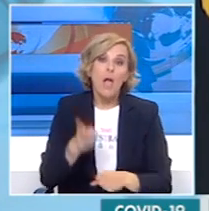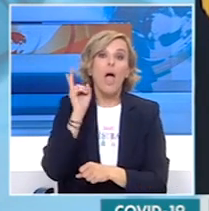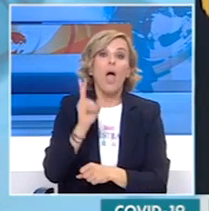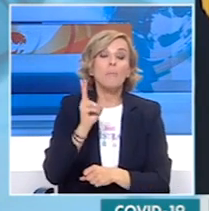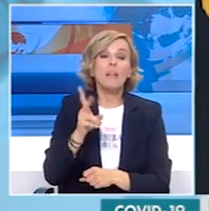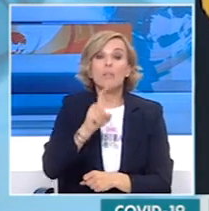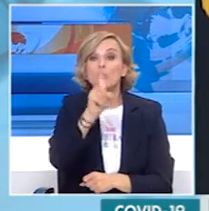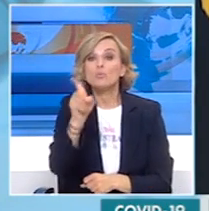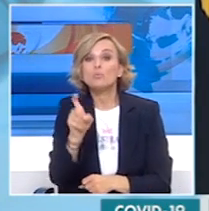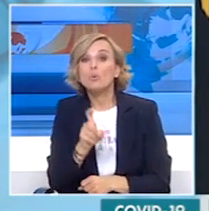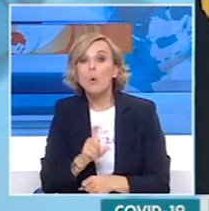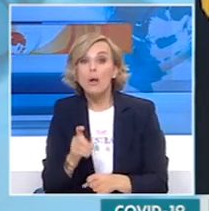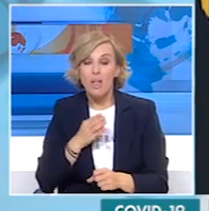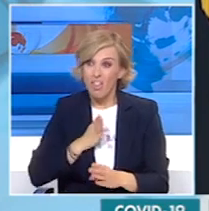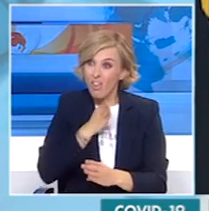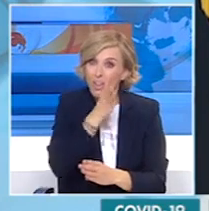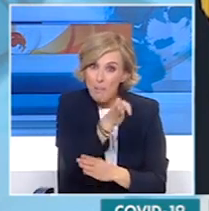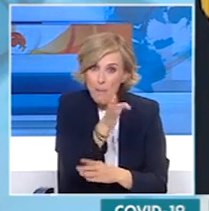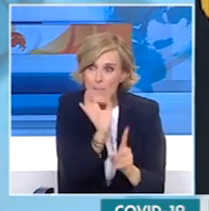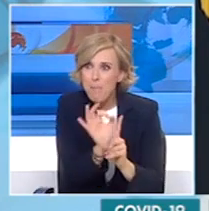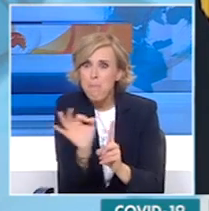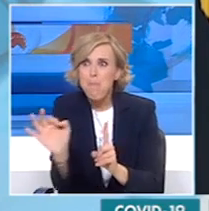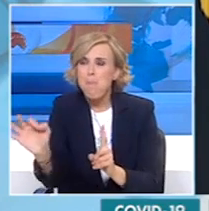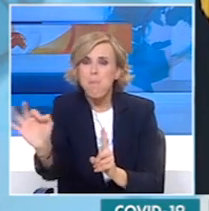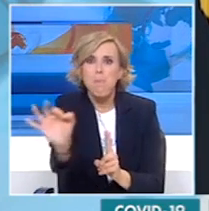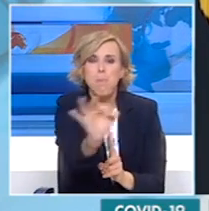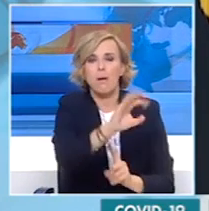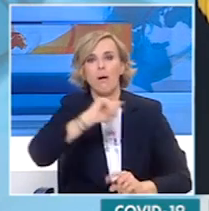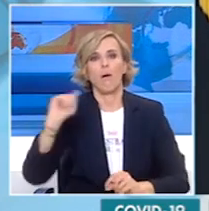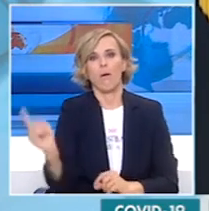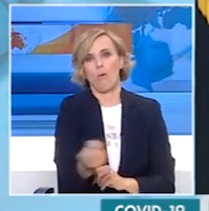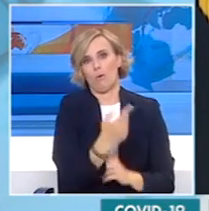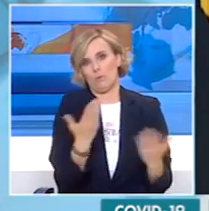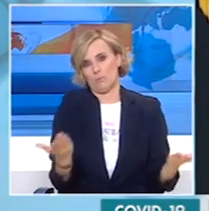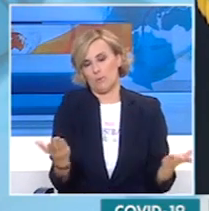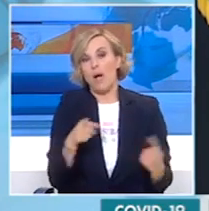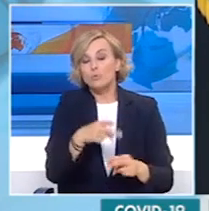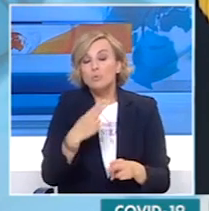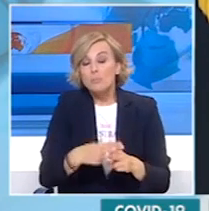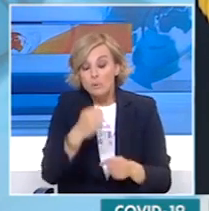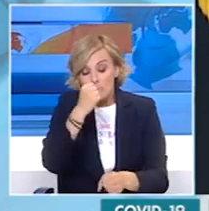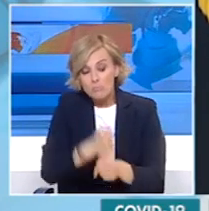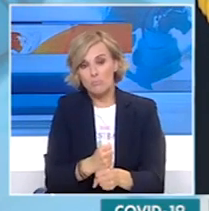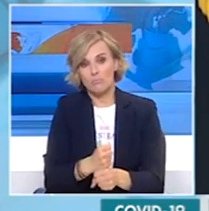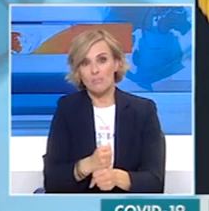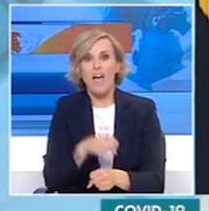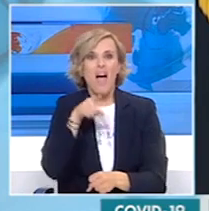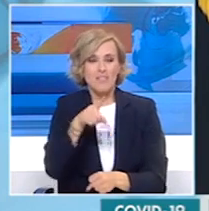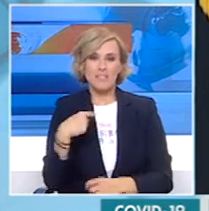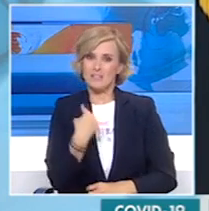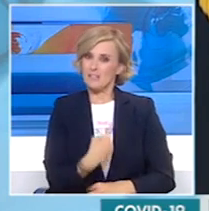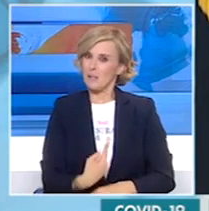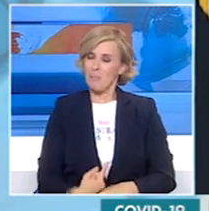κινδυνεύουμε αυτές οι μικρές εστίες που πάρουν αυτοί οι μικροί κύκλοι να μεταφερθούν εκτός του αστικού ιστού. Με ό,τι σημαίνει αυτό. Μία τέτοιου